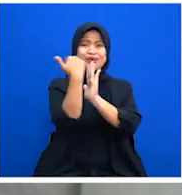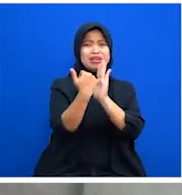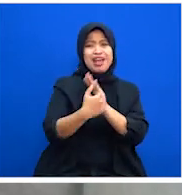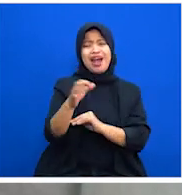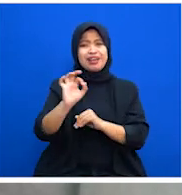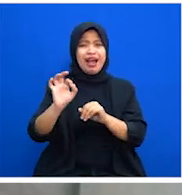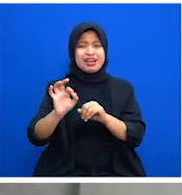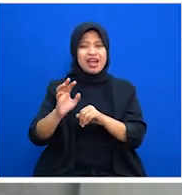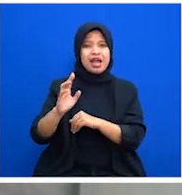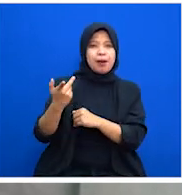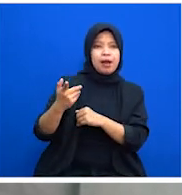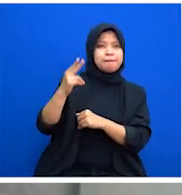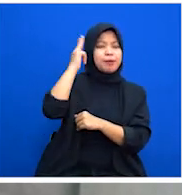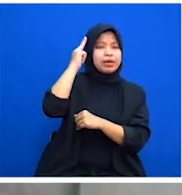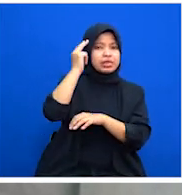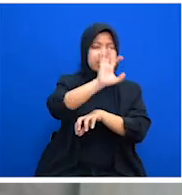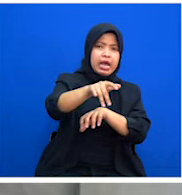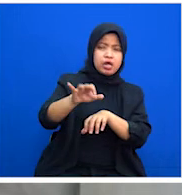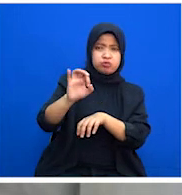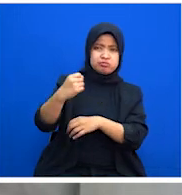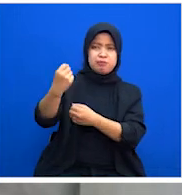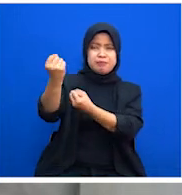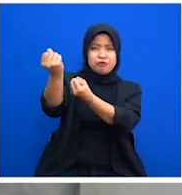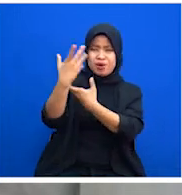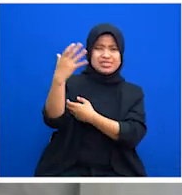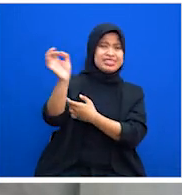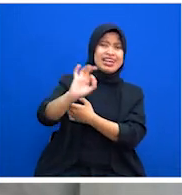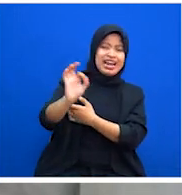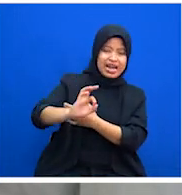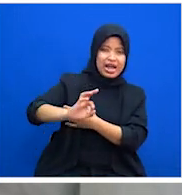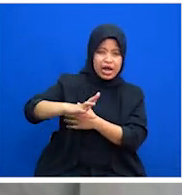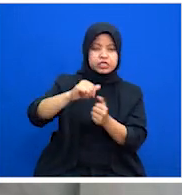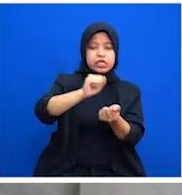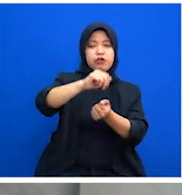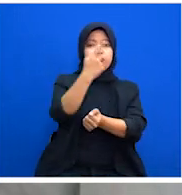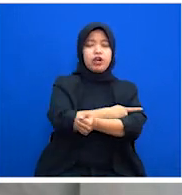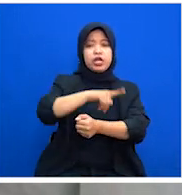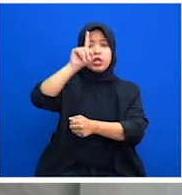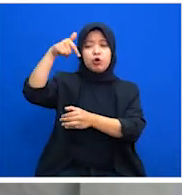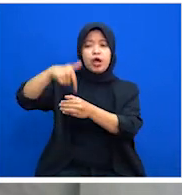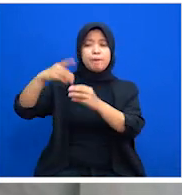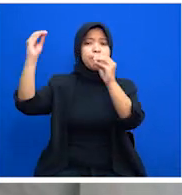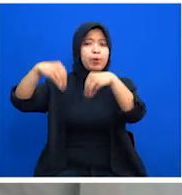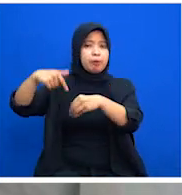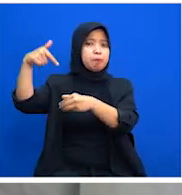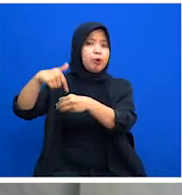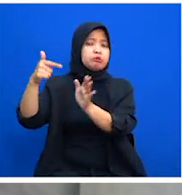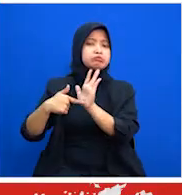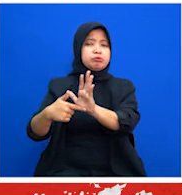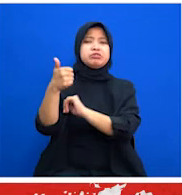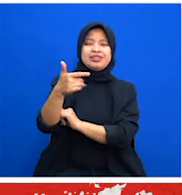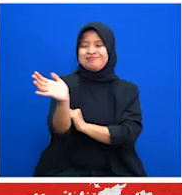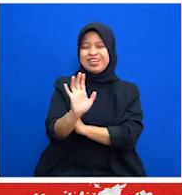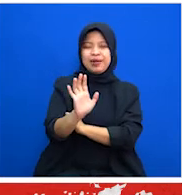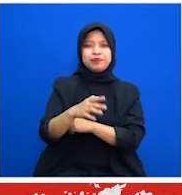yang muncul dari pemerintah daerah setempat terkait dengan kewajiban menggunakan sertifikat vaksin untuk pengisian badan BBM ya